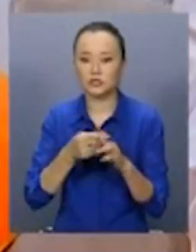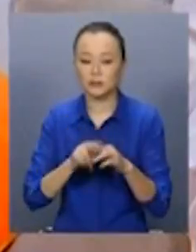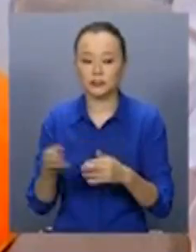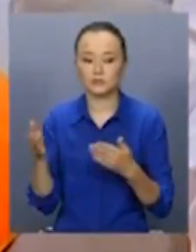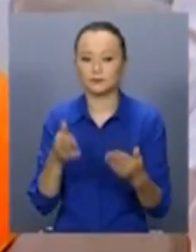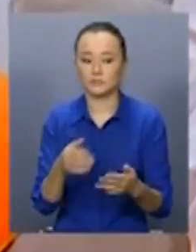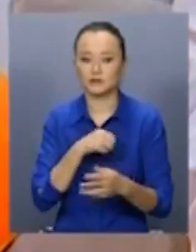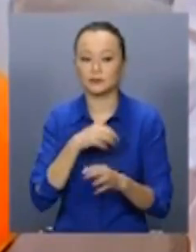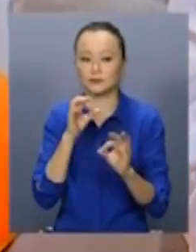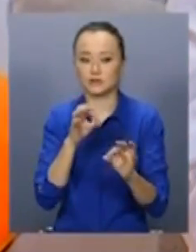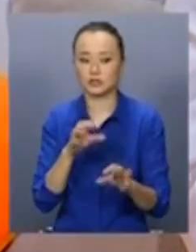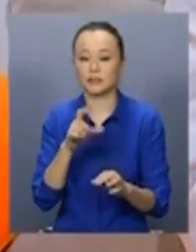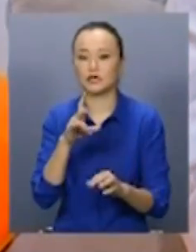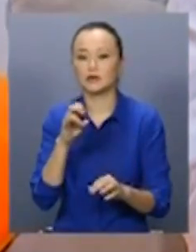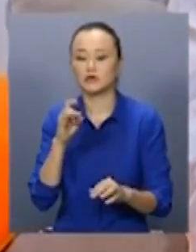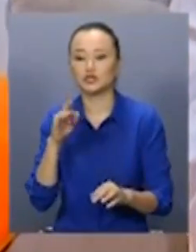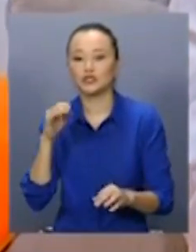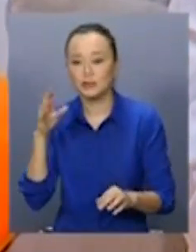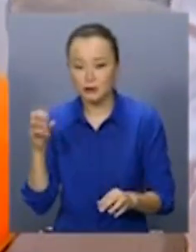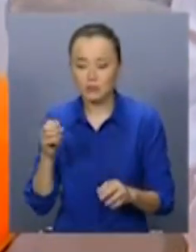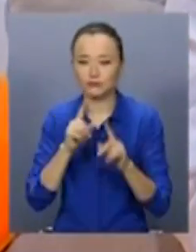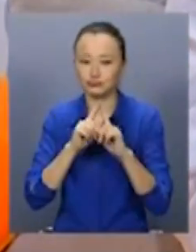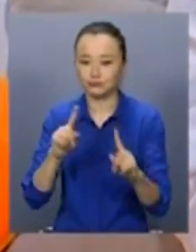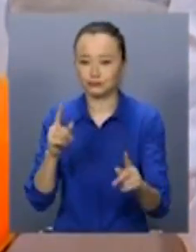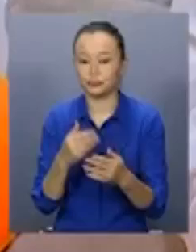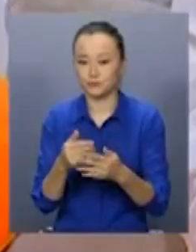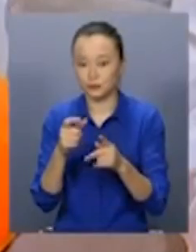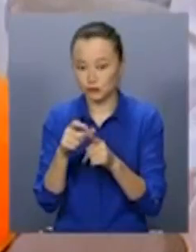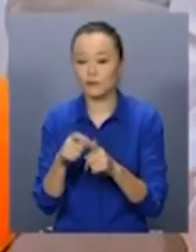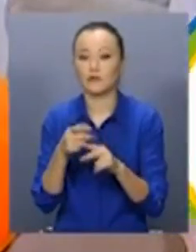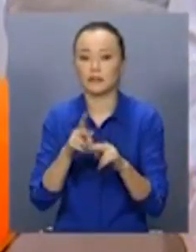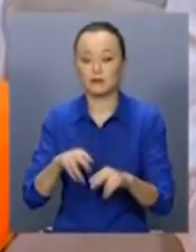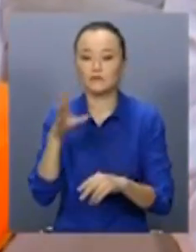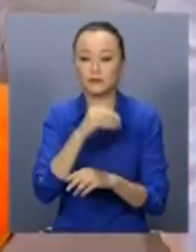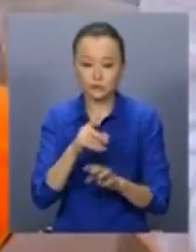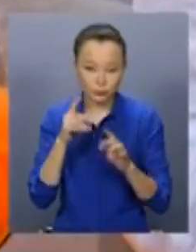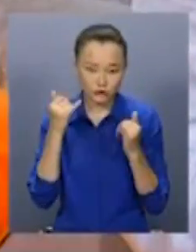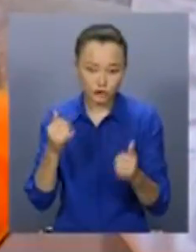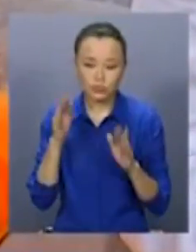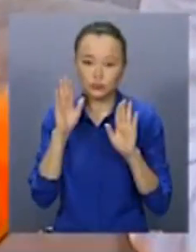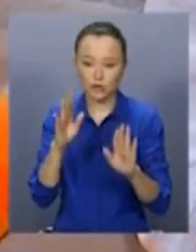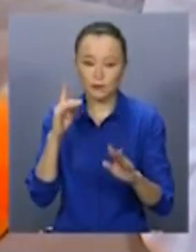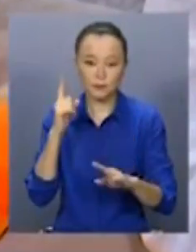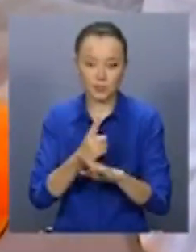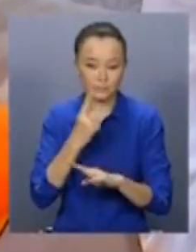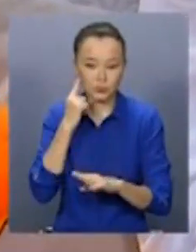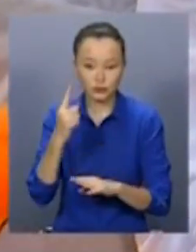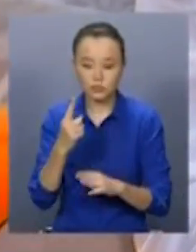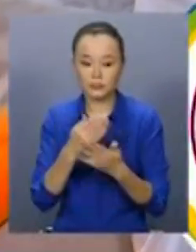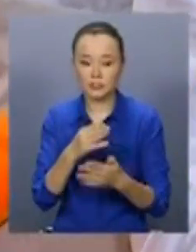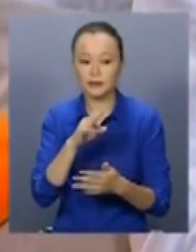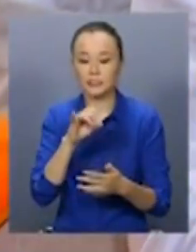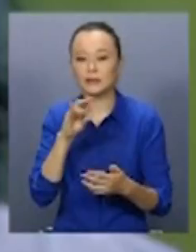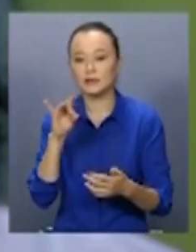айтып өткен кинерджетика деген біз үшін бір жаңалық болды. Мысалы, көпшілігіміз енді естіп жатқан болармыз. Жалпы кинерджетика деген